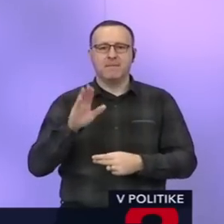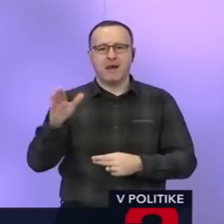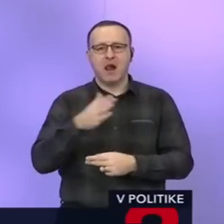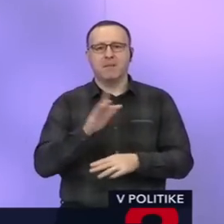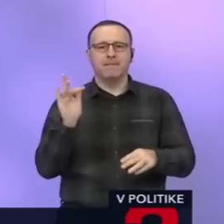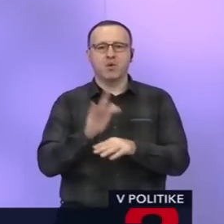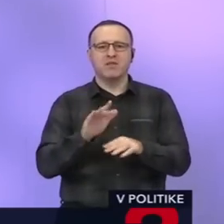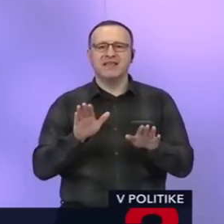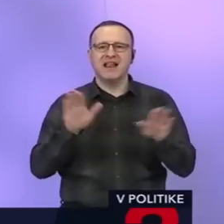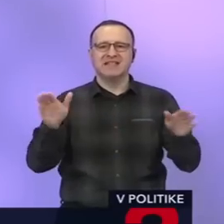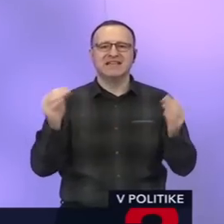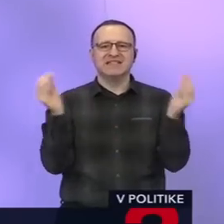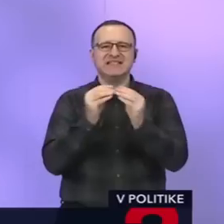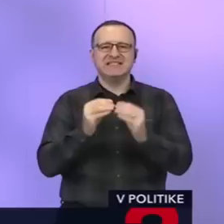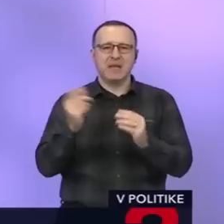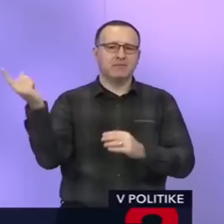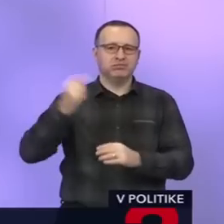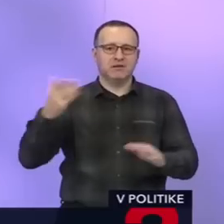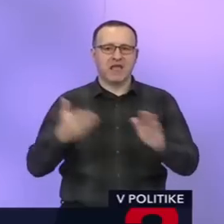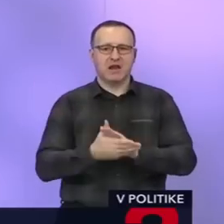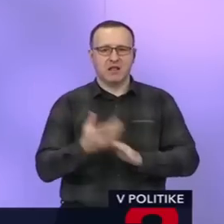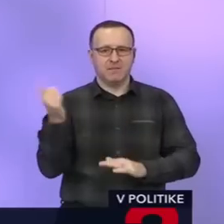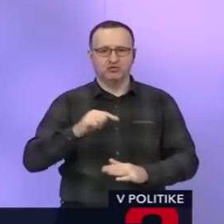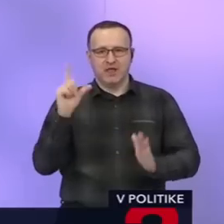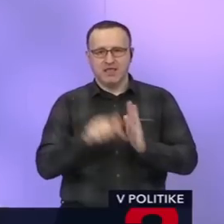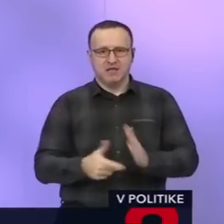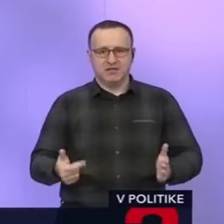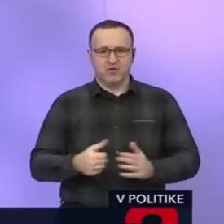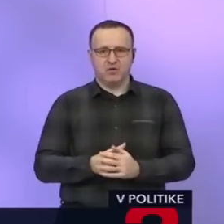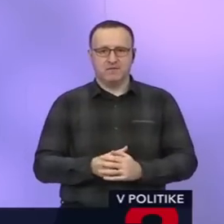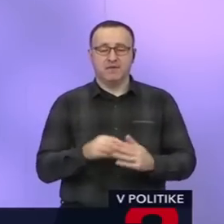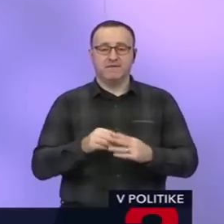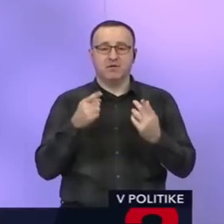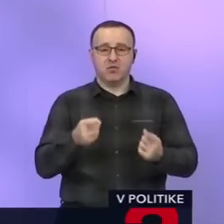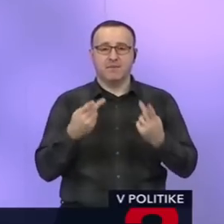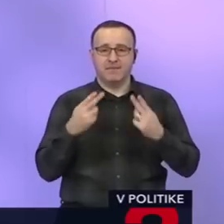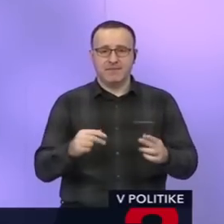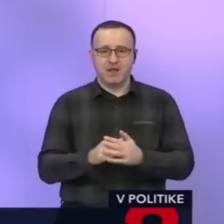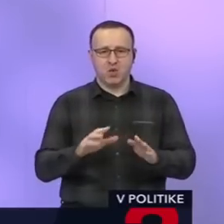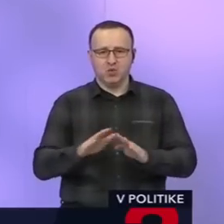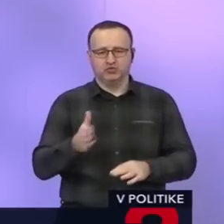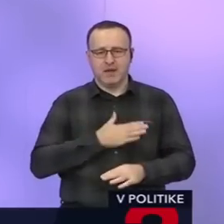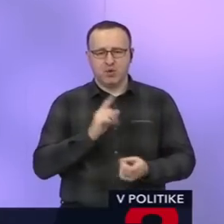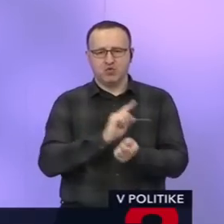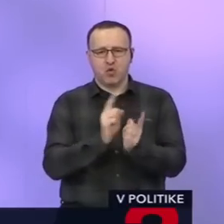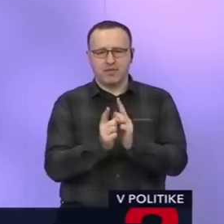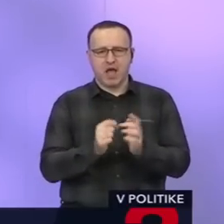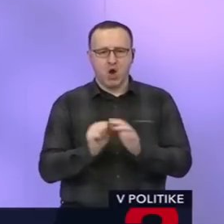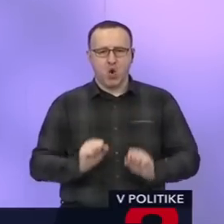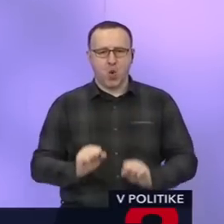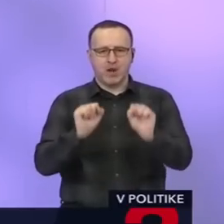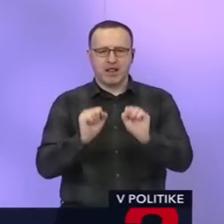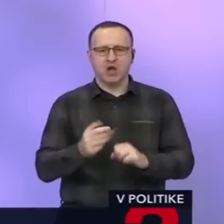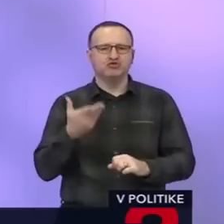protiletecké systémy. Na Slovensku tie prišli až neskôr, tie Patrioty. V tomto prípade máme už dohodu so spojencami o ochrane